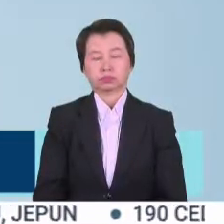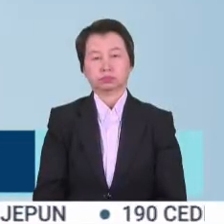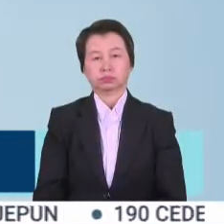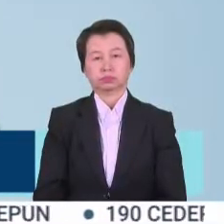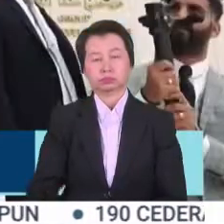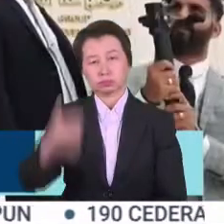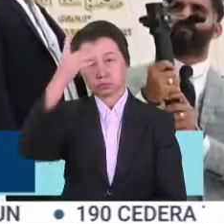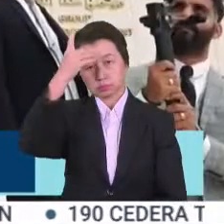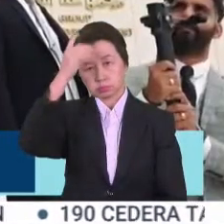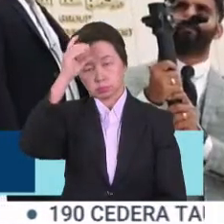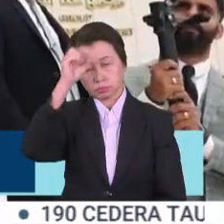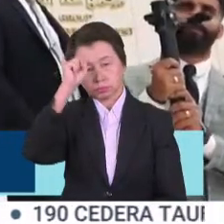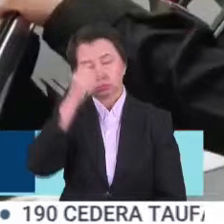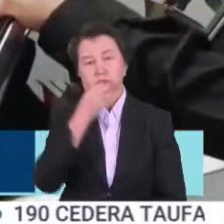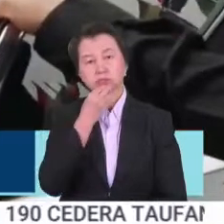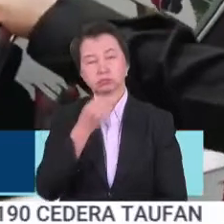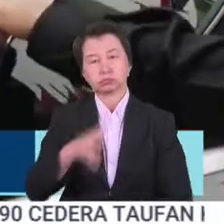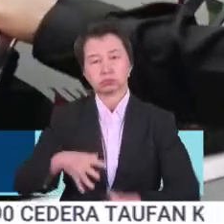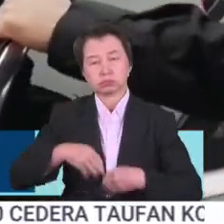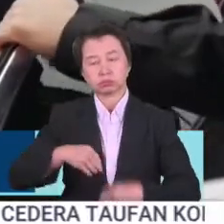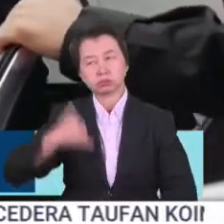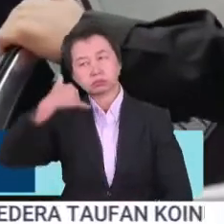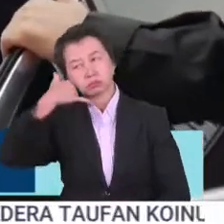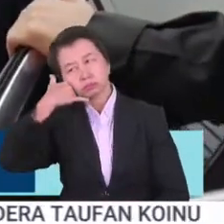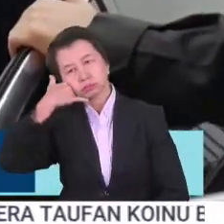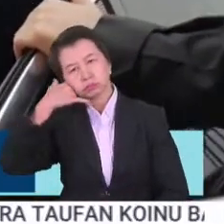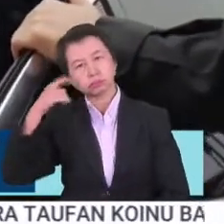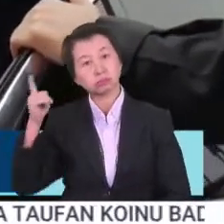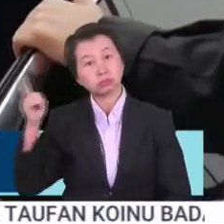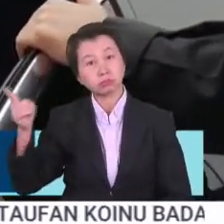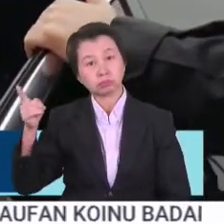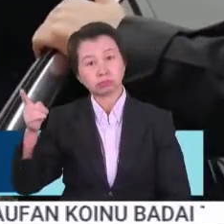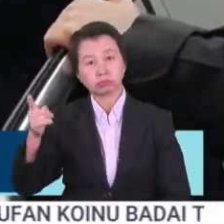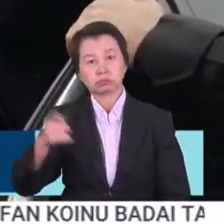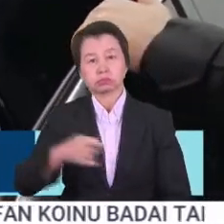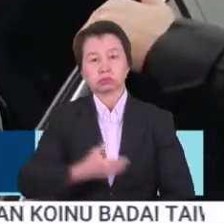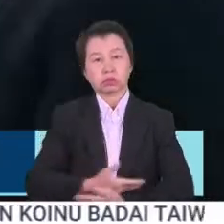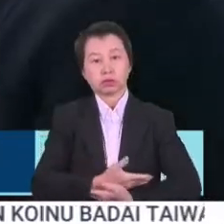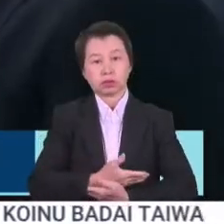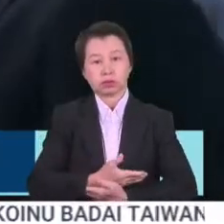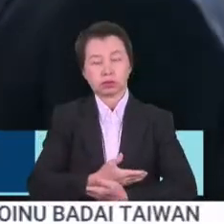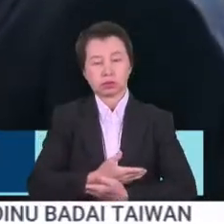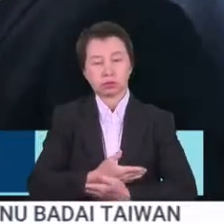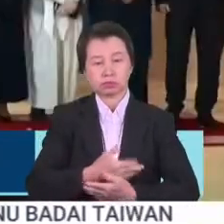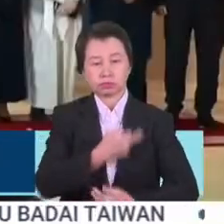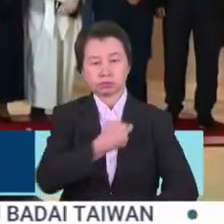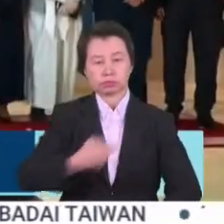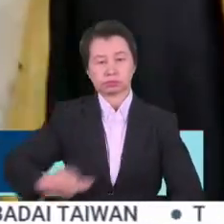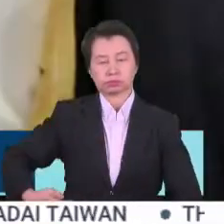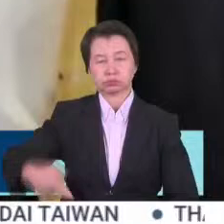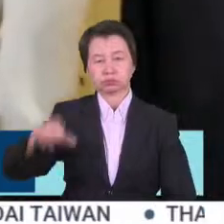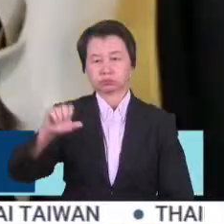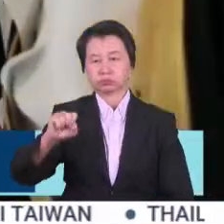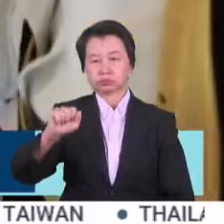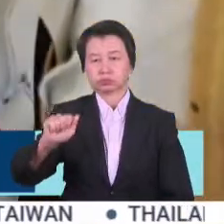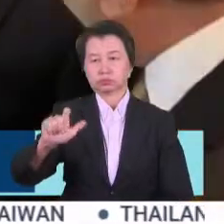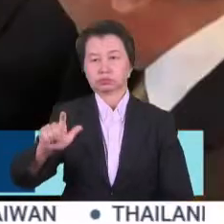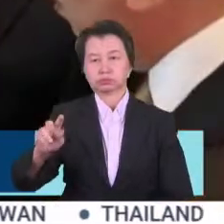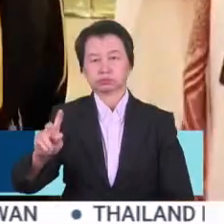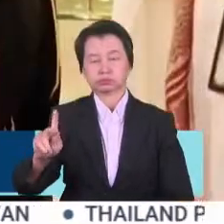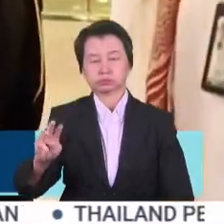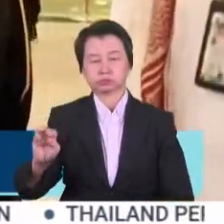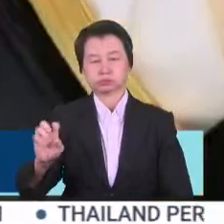Sementara itu, Datuk Seri Anwar Ibrahim menerima panggilan telefon daripada Putera Mahkota Arab Saudi, Muhammad bin Salman bin Abdul Aziz Al Saud pada